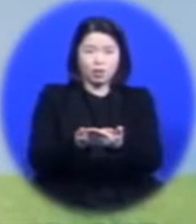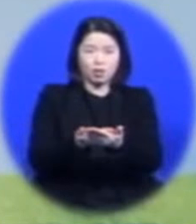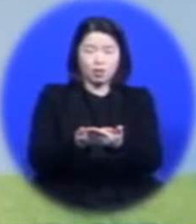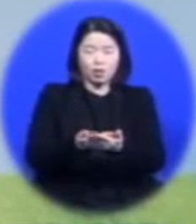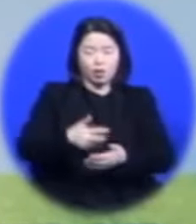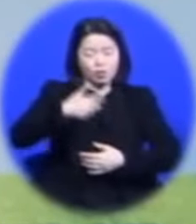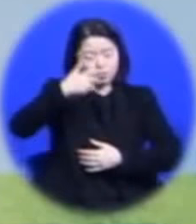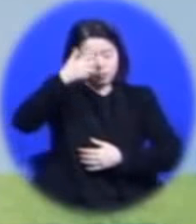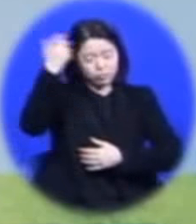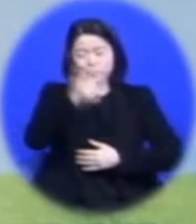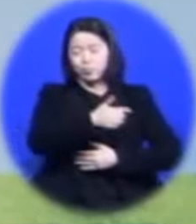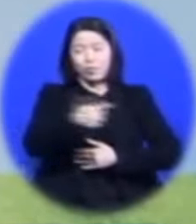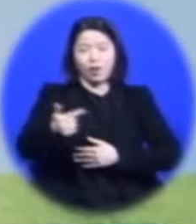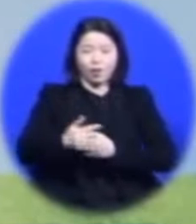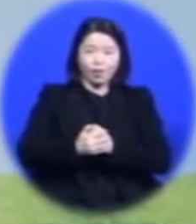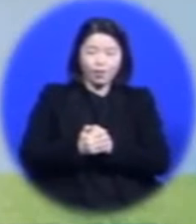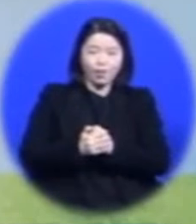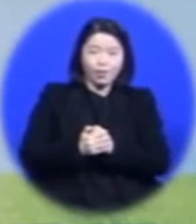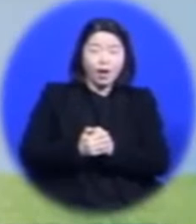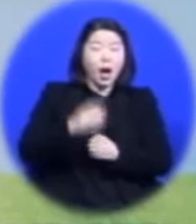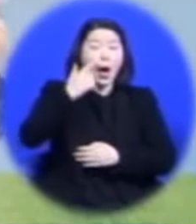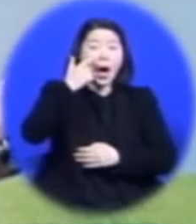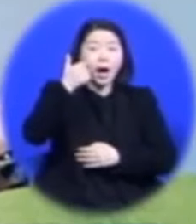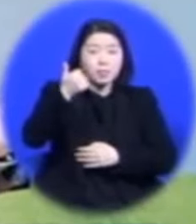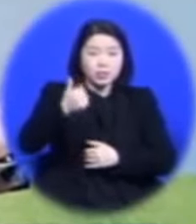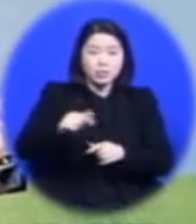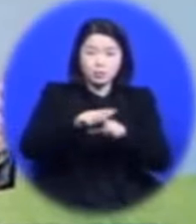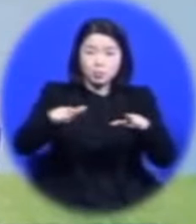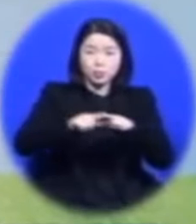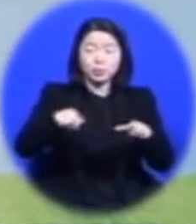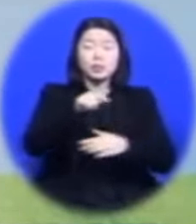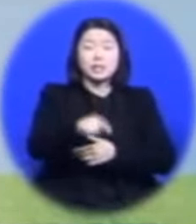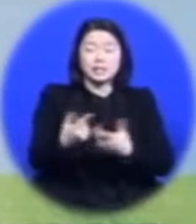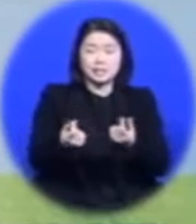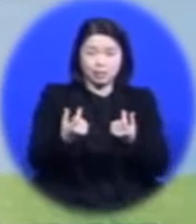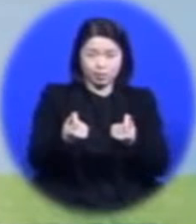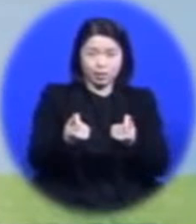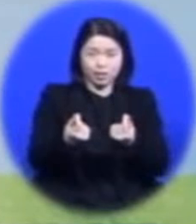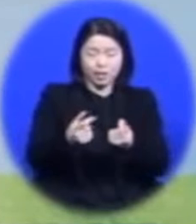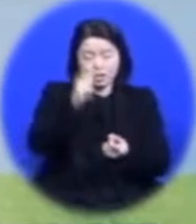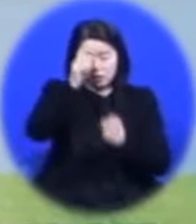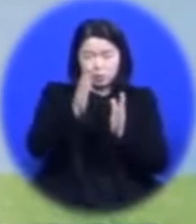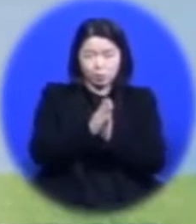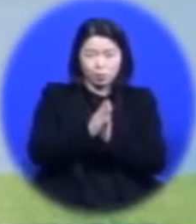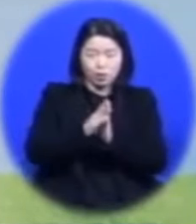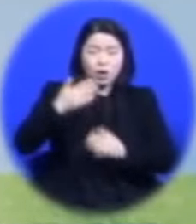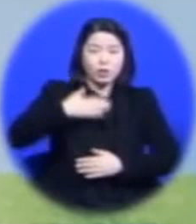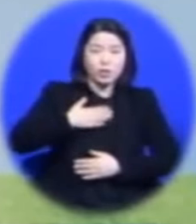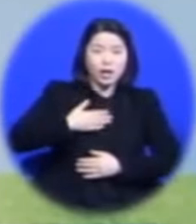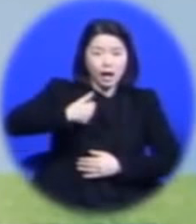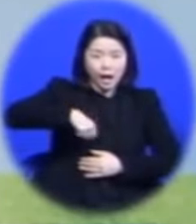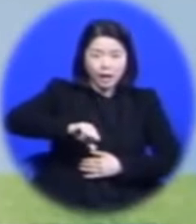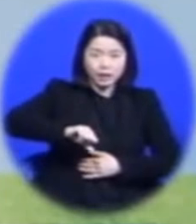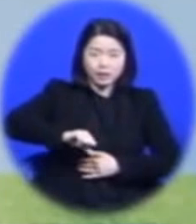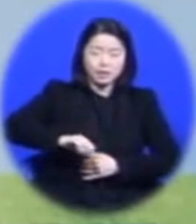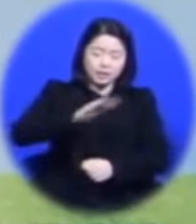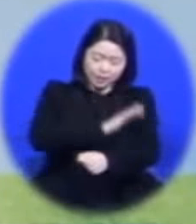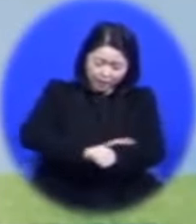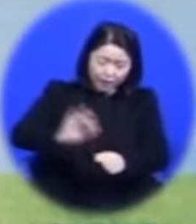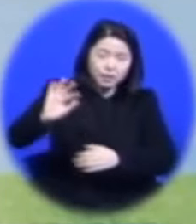꿈도 야무져요 그죠 그 아버지는 보통 이렇게 기도합니다 아들이 잘되게 해 달라 우리 아들이 엄청난 축복